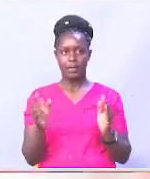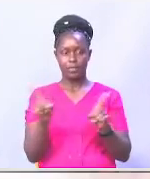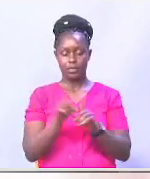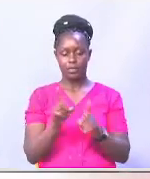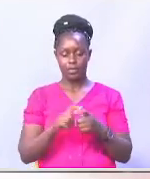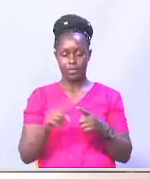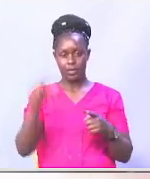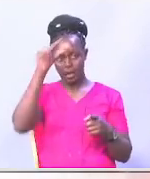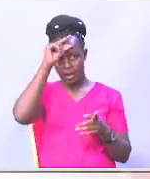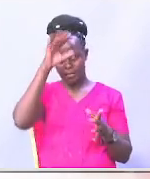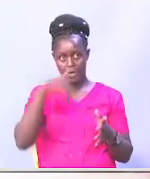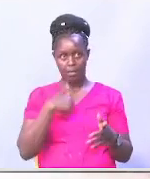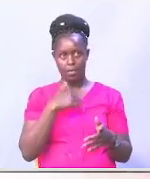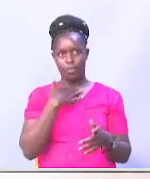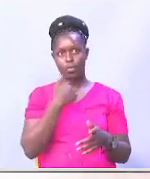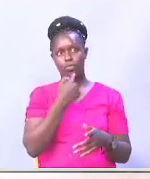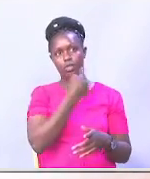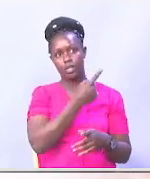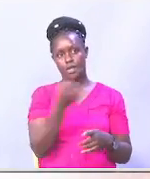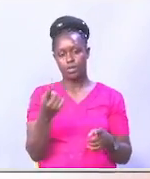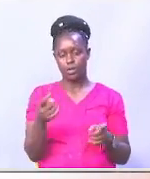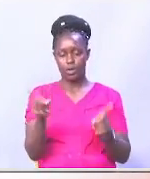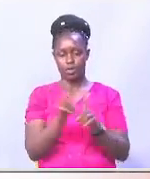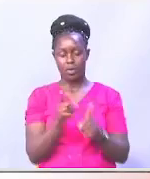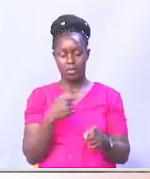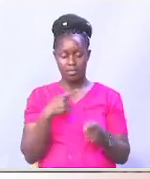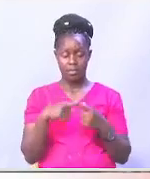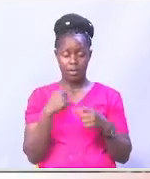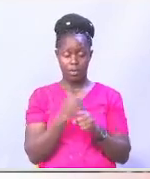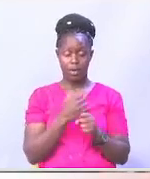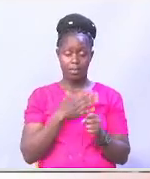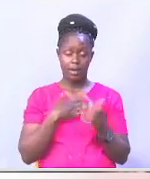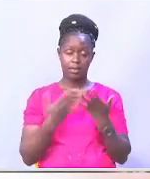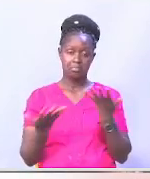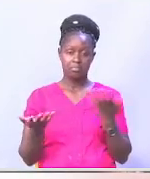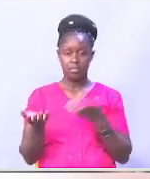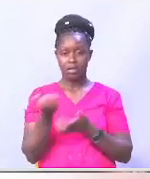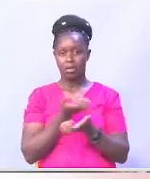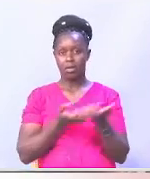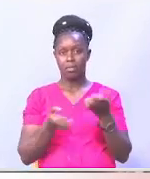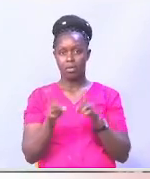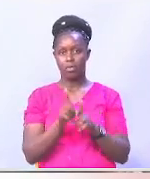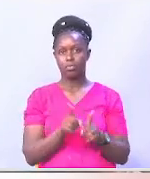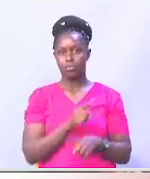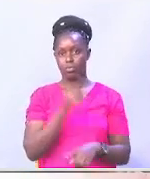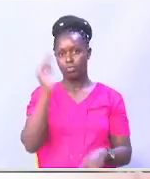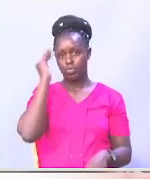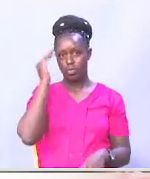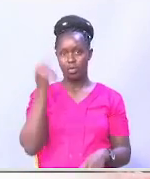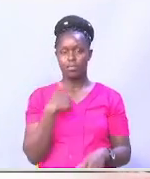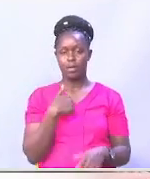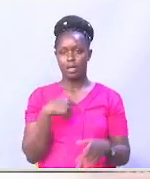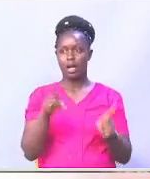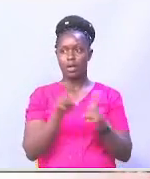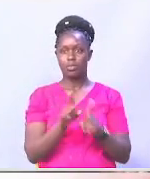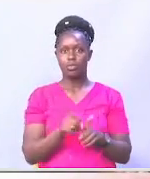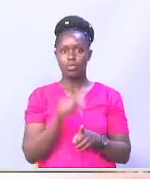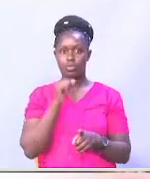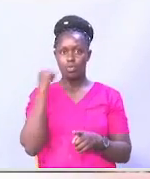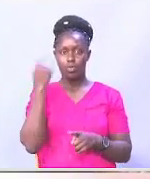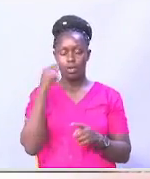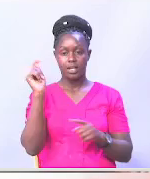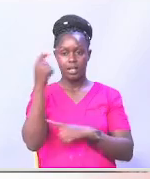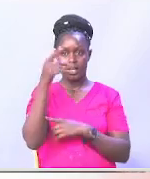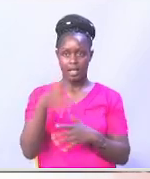Mimi nataka niwasihi. Na mimi ni mwanauchumi. Na munanijua hivo. Na sio Kenya hii peke